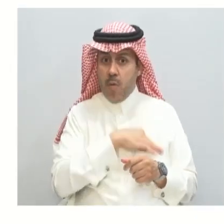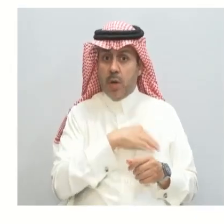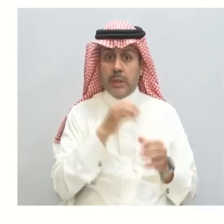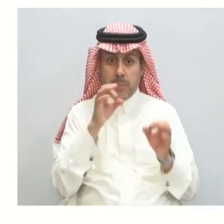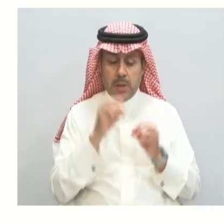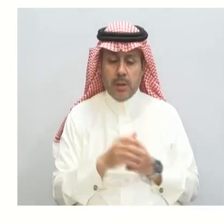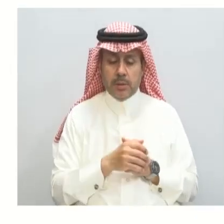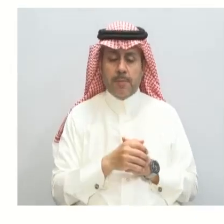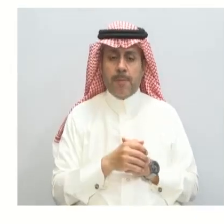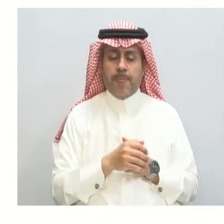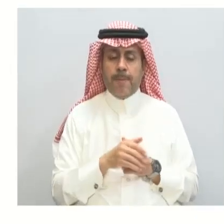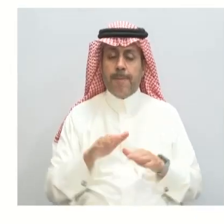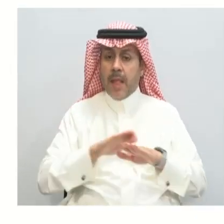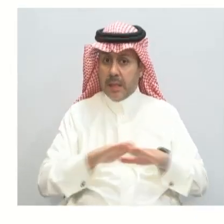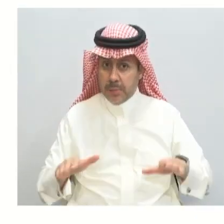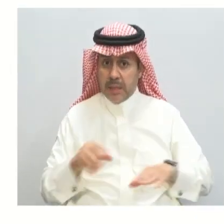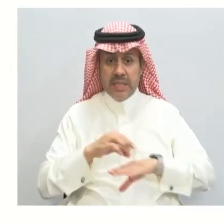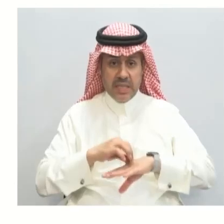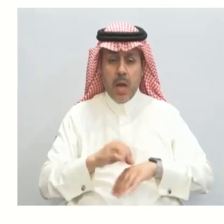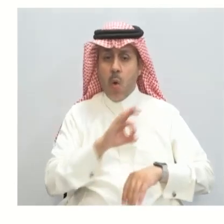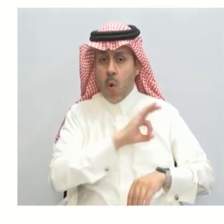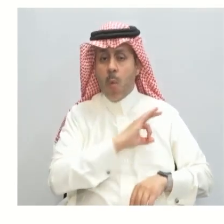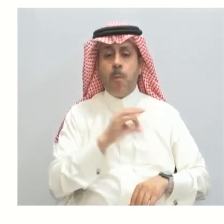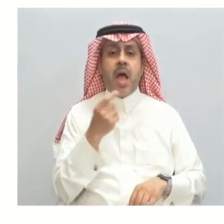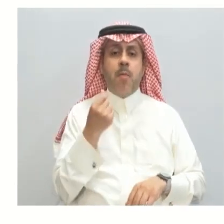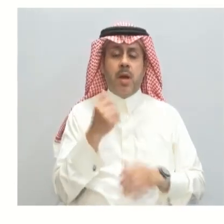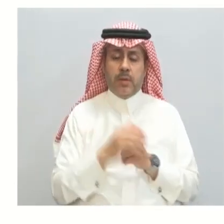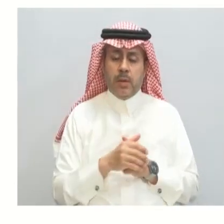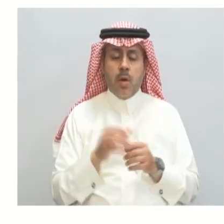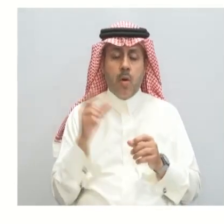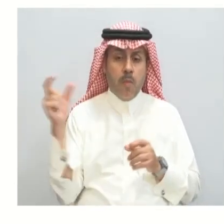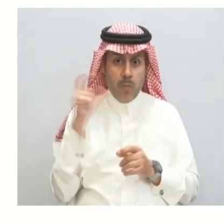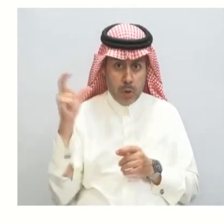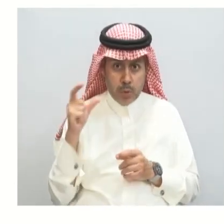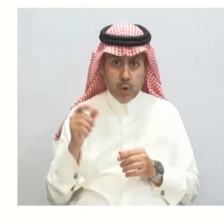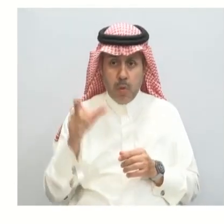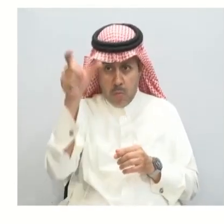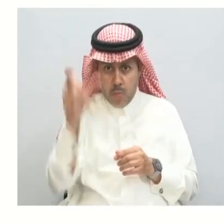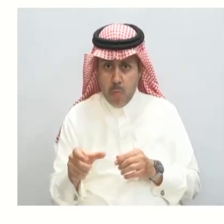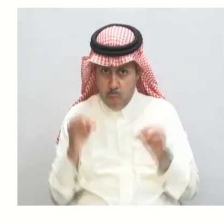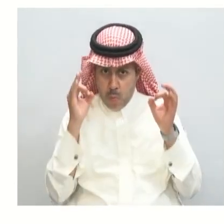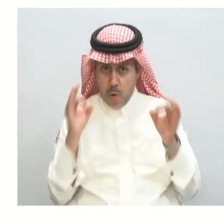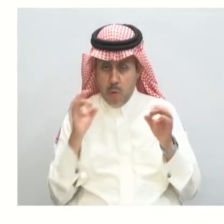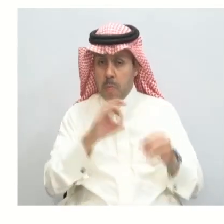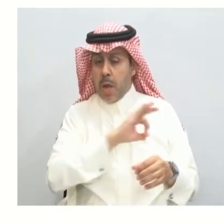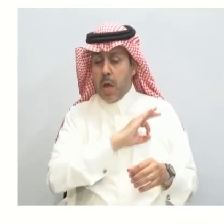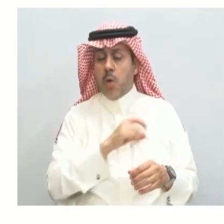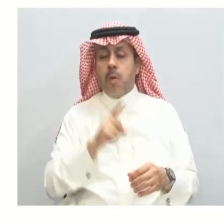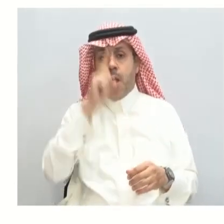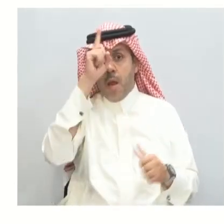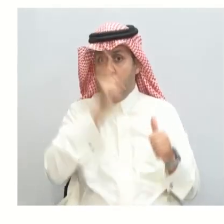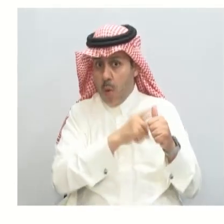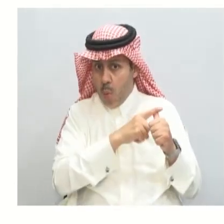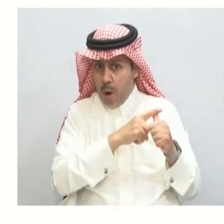نقول من طبع الانسان حبه الشديد للم ولذلك ينبغي للمسلم ان يكون هذا ان يكون حبه لله عز